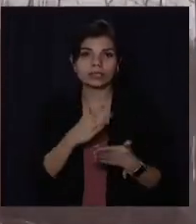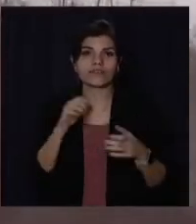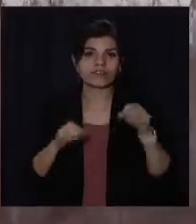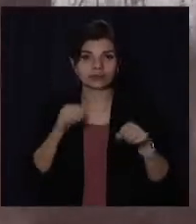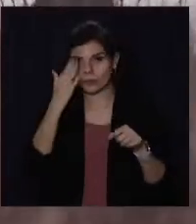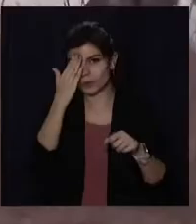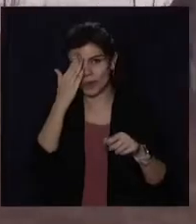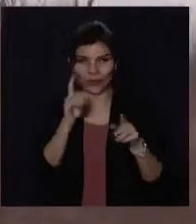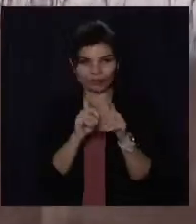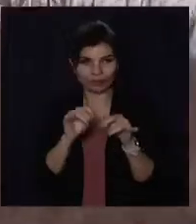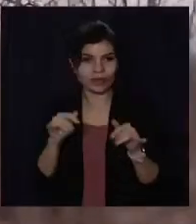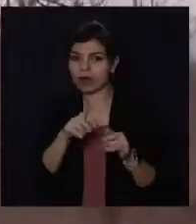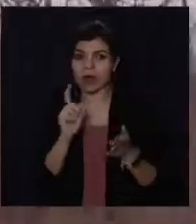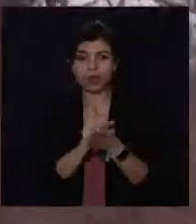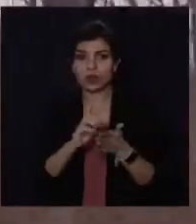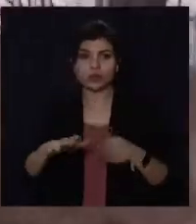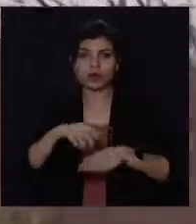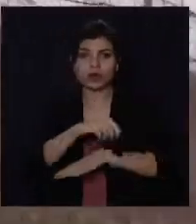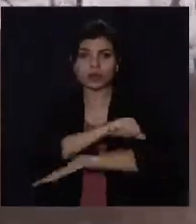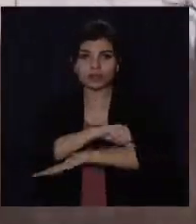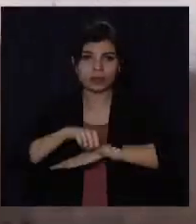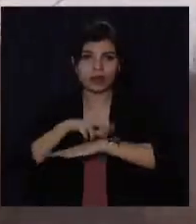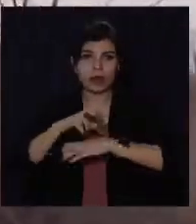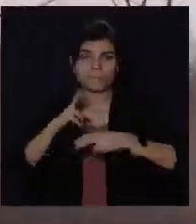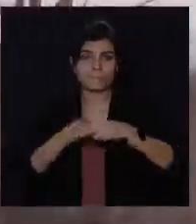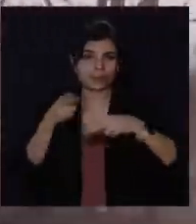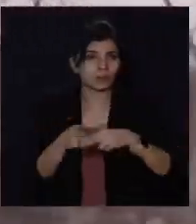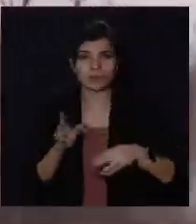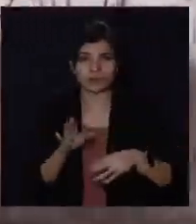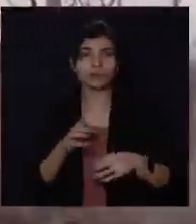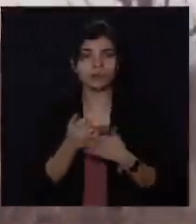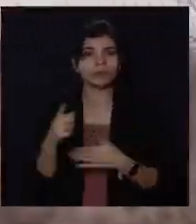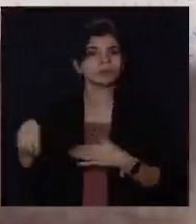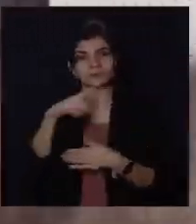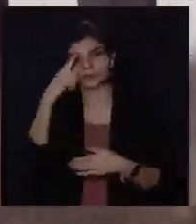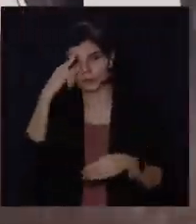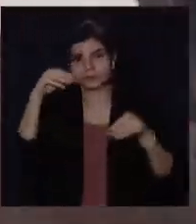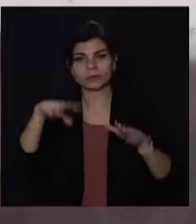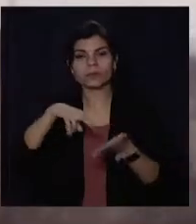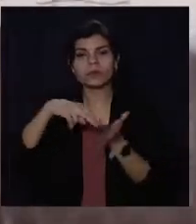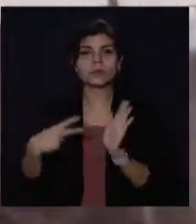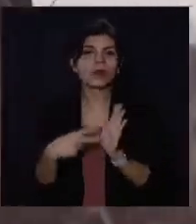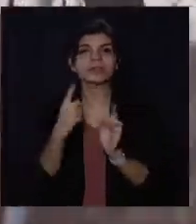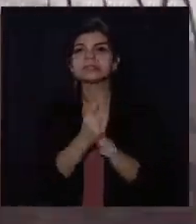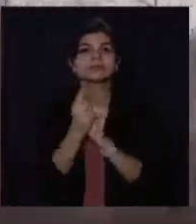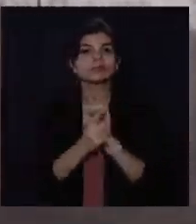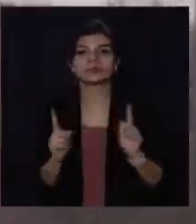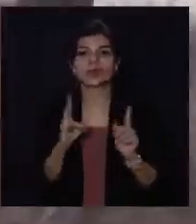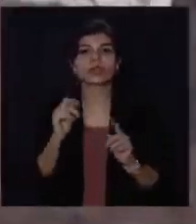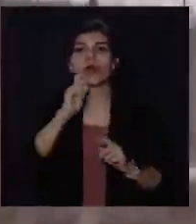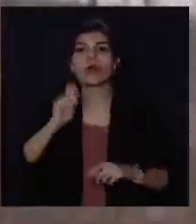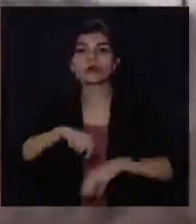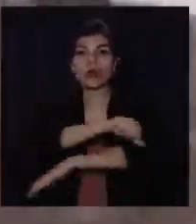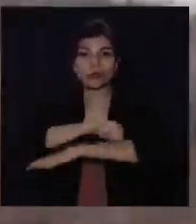пункти пропуску не повинні ставати перепоною для його реалізації. Тому урядовці ухвалили план їхньої модернізації. На